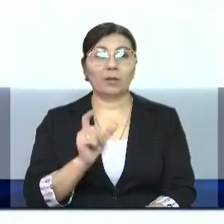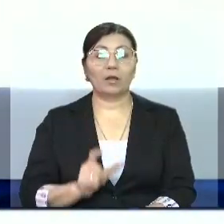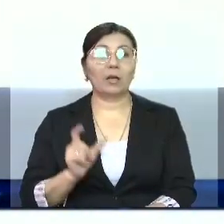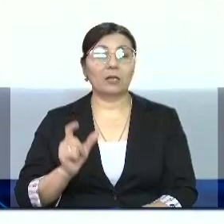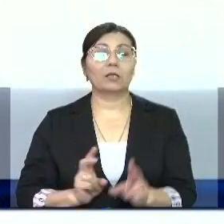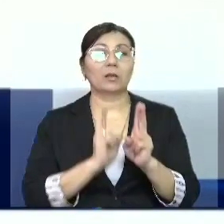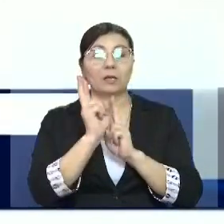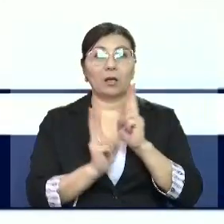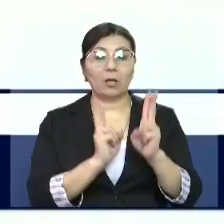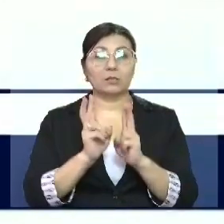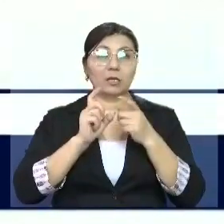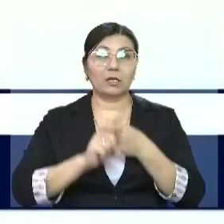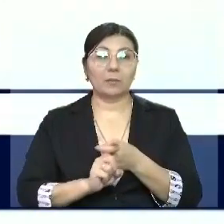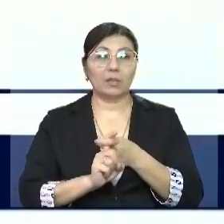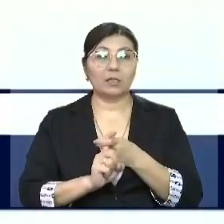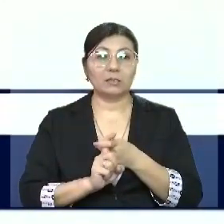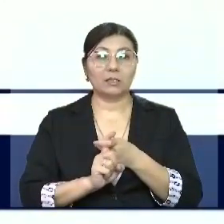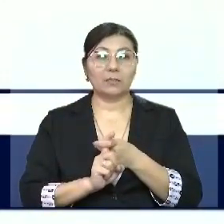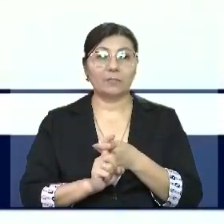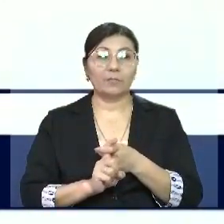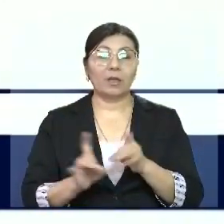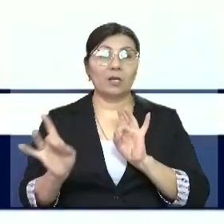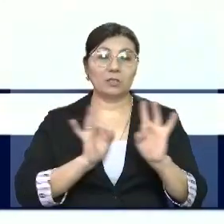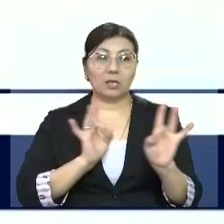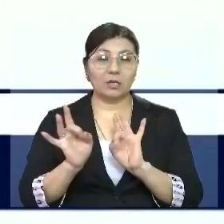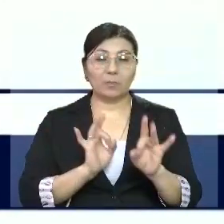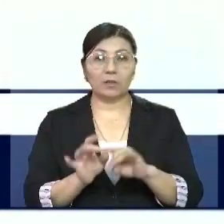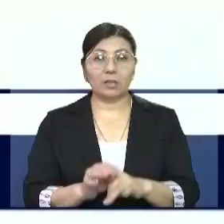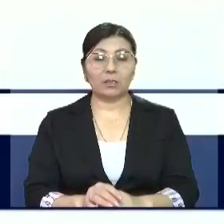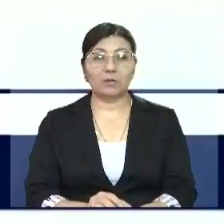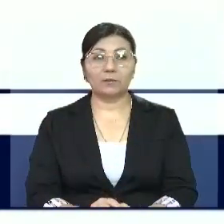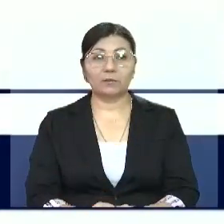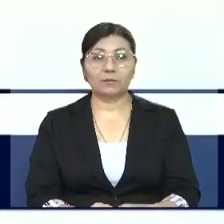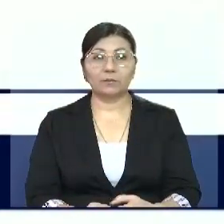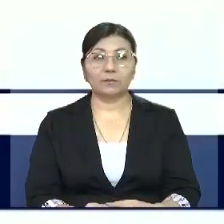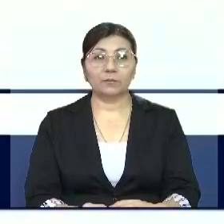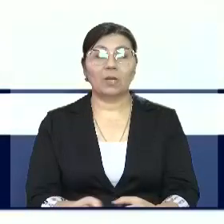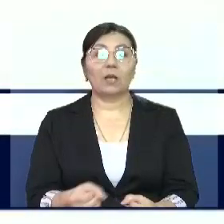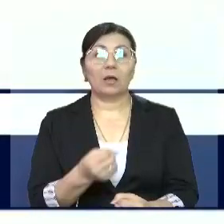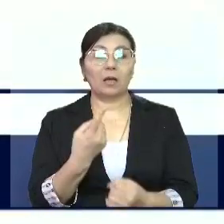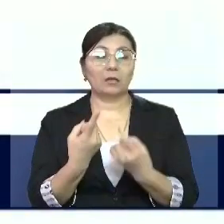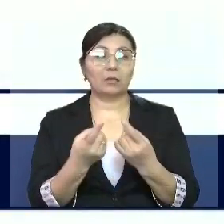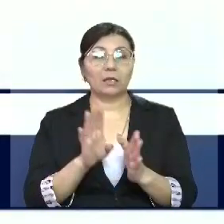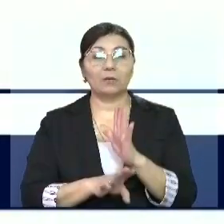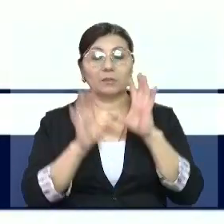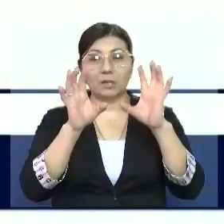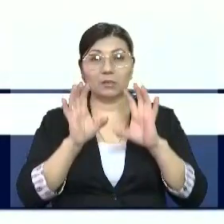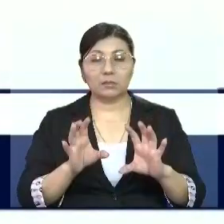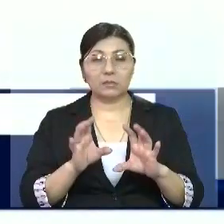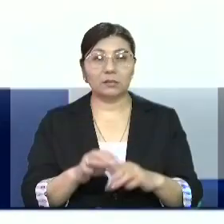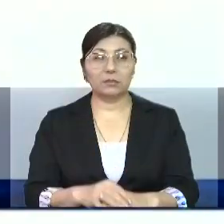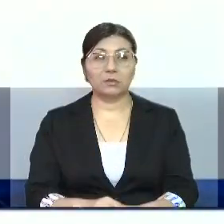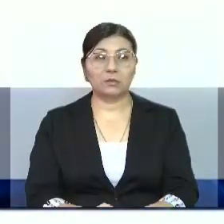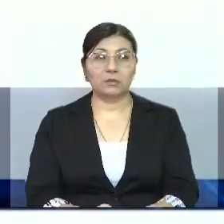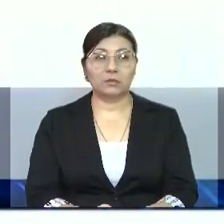түсуі бойынша жарнамалар указатель дейді ғой. Солар анықталып заңсыз тұрғандарын. Соны осындай